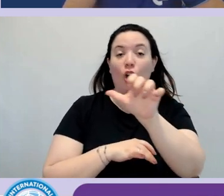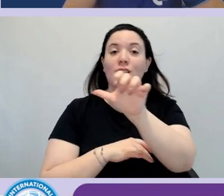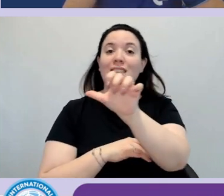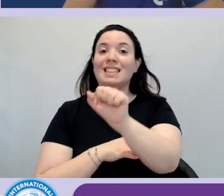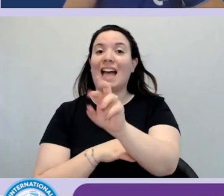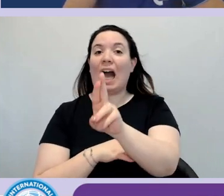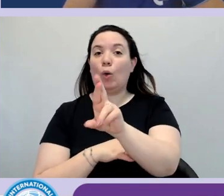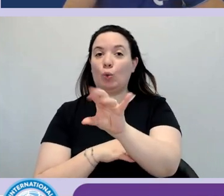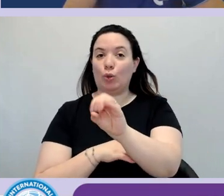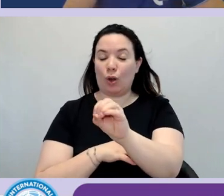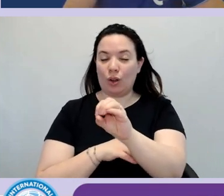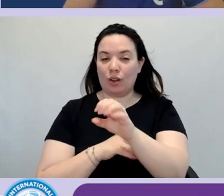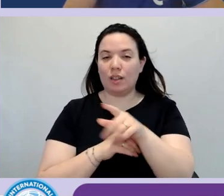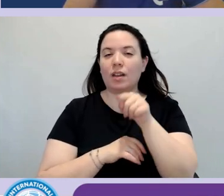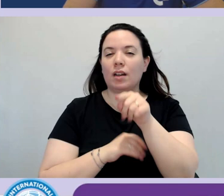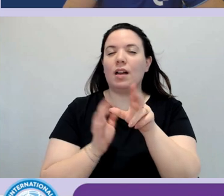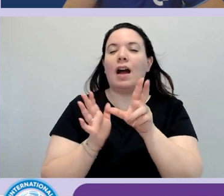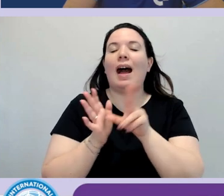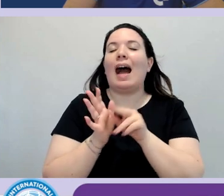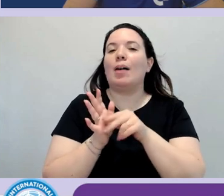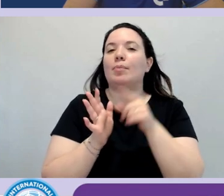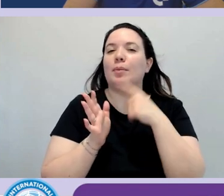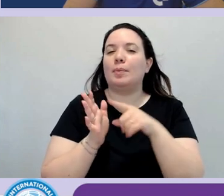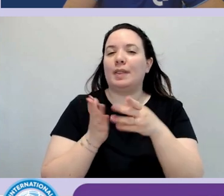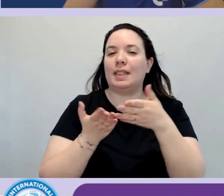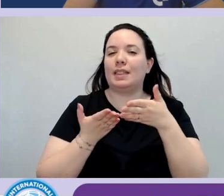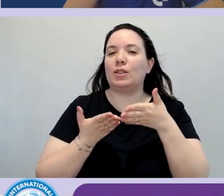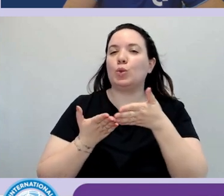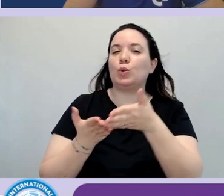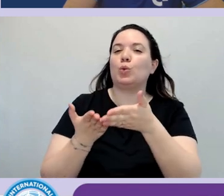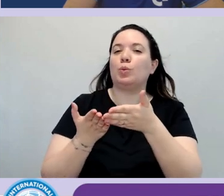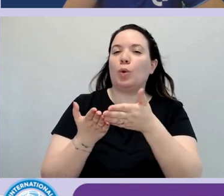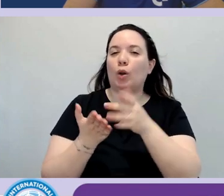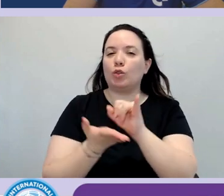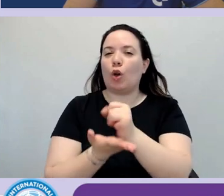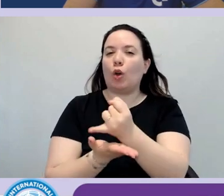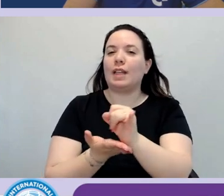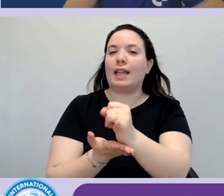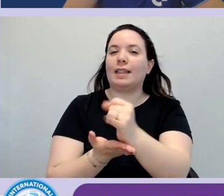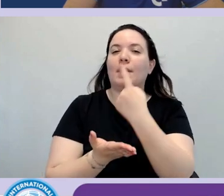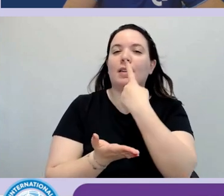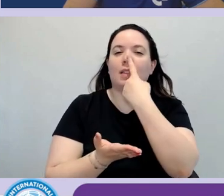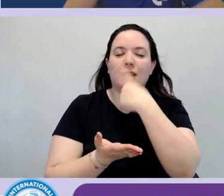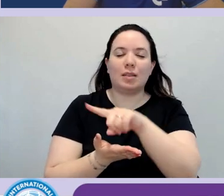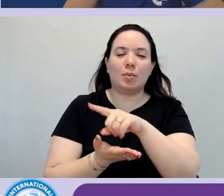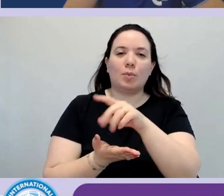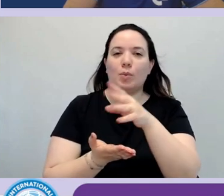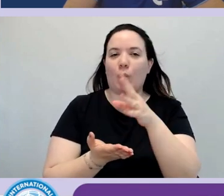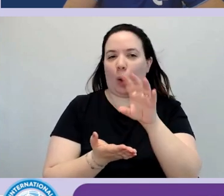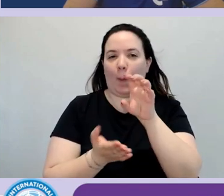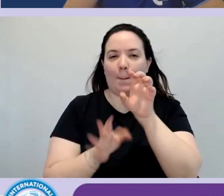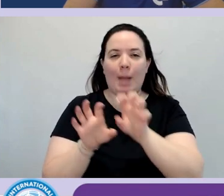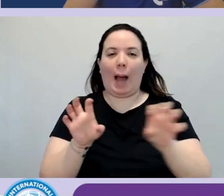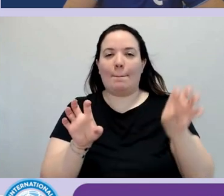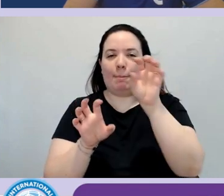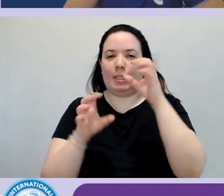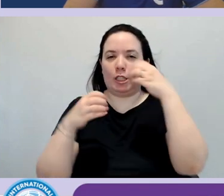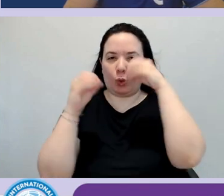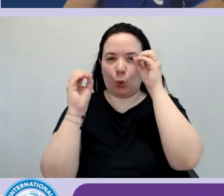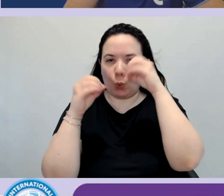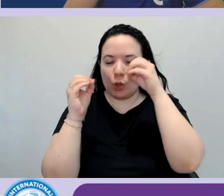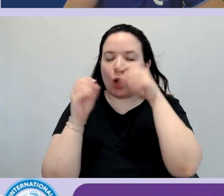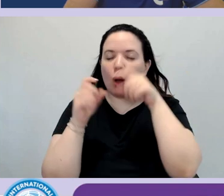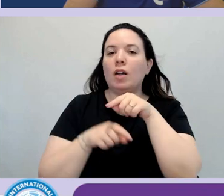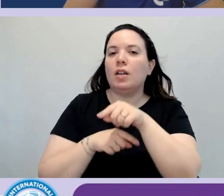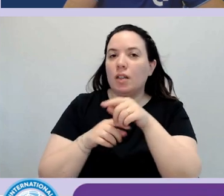Sauro parla nel caso di un'app per l'ausilio all'orientamento tipo Maps di Google come si può fare un buon lavoro anche sul